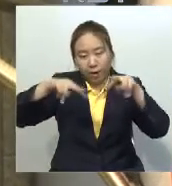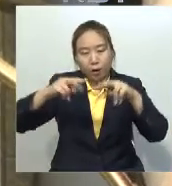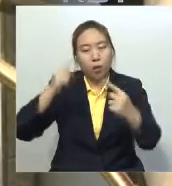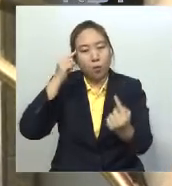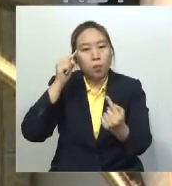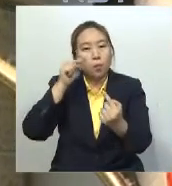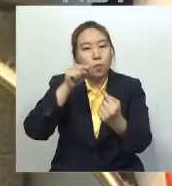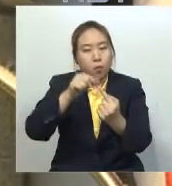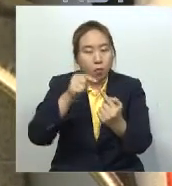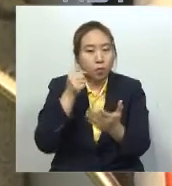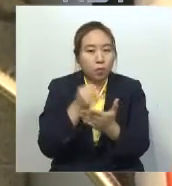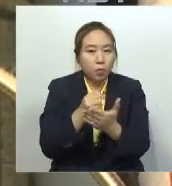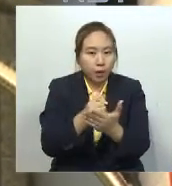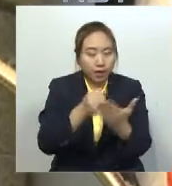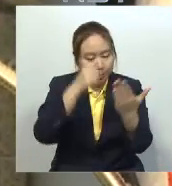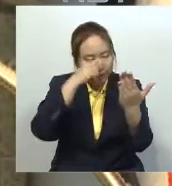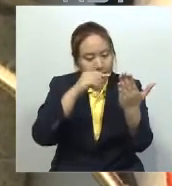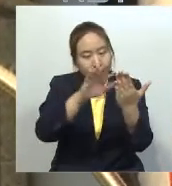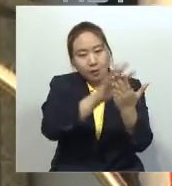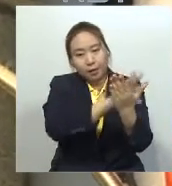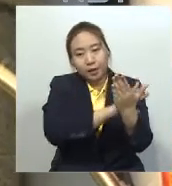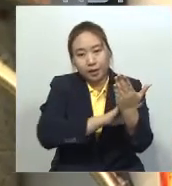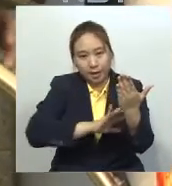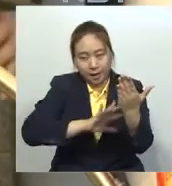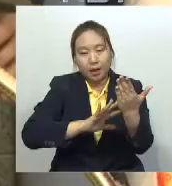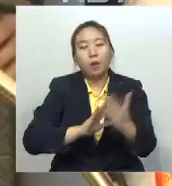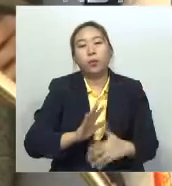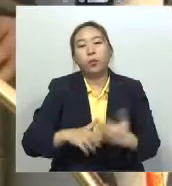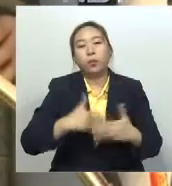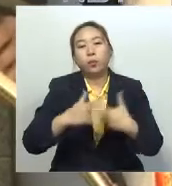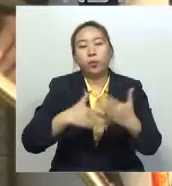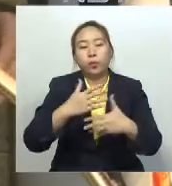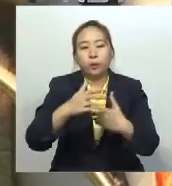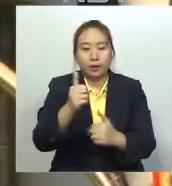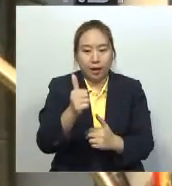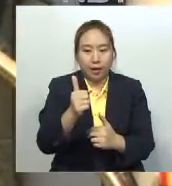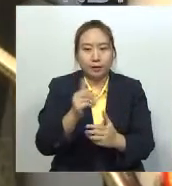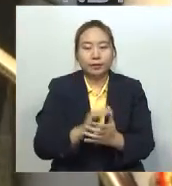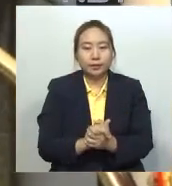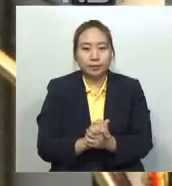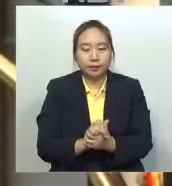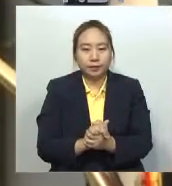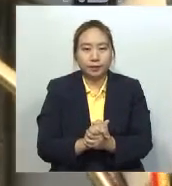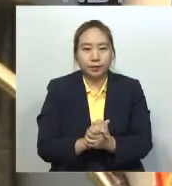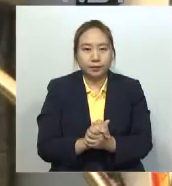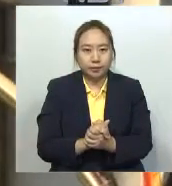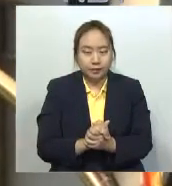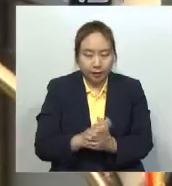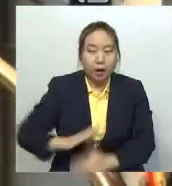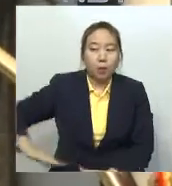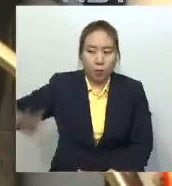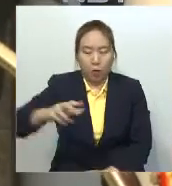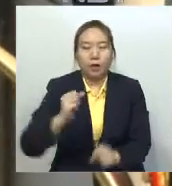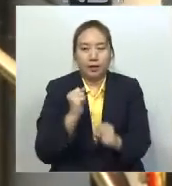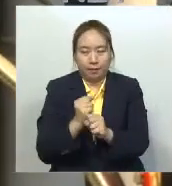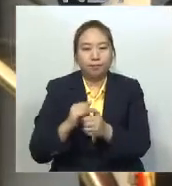มั่นที่จะให้ชาติบ้านเมืองของเราก้าวไปข้างหน้าด้วยฝีมือของพวกเรา